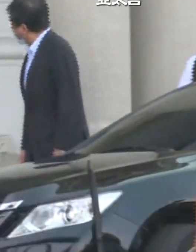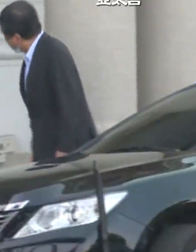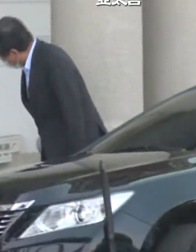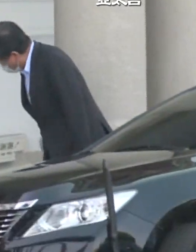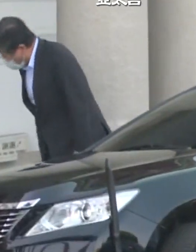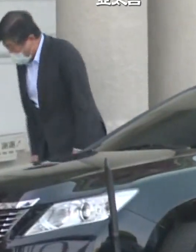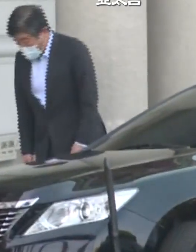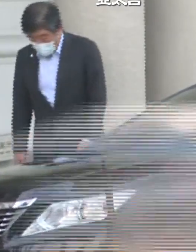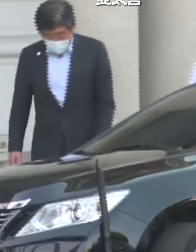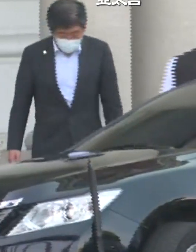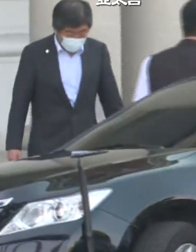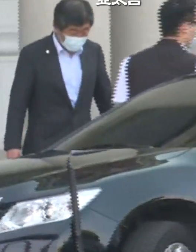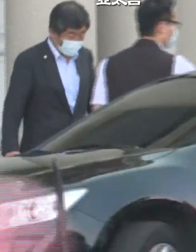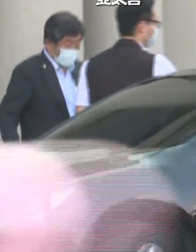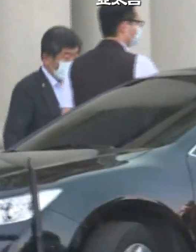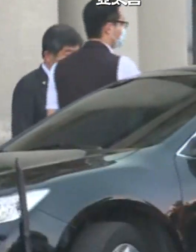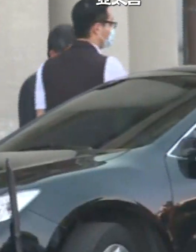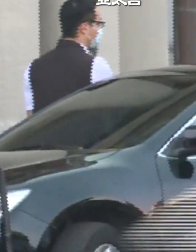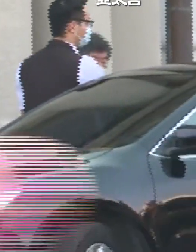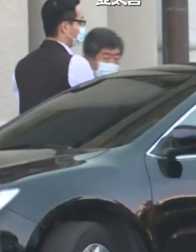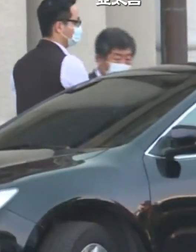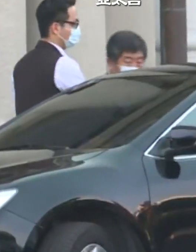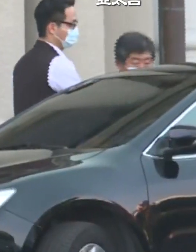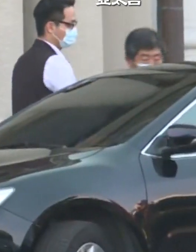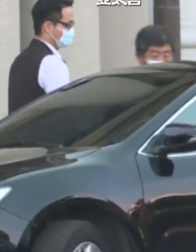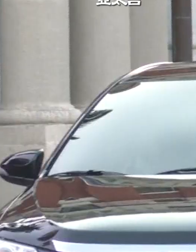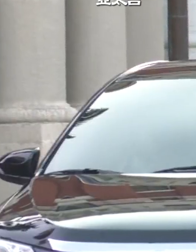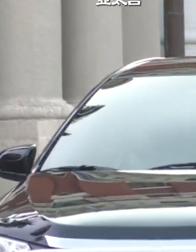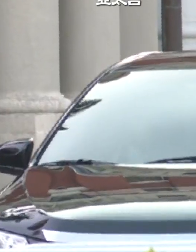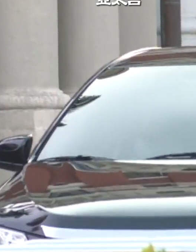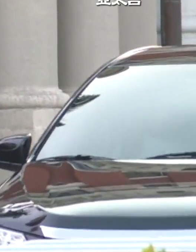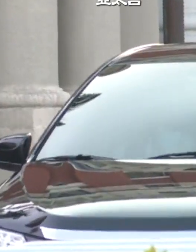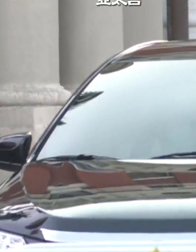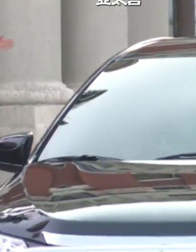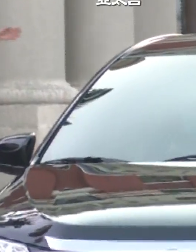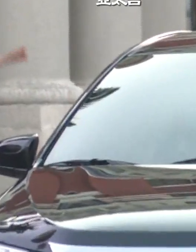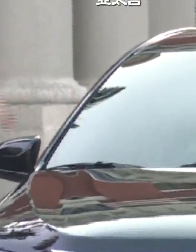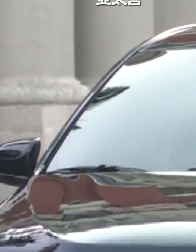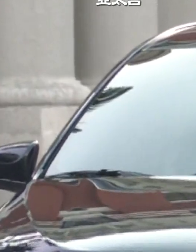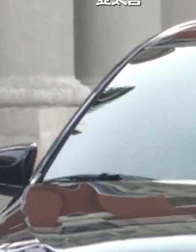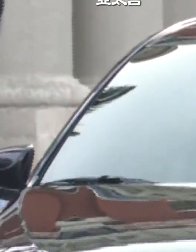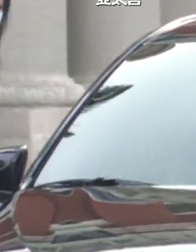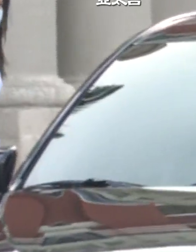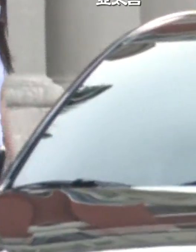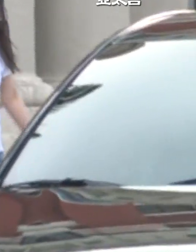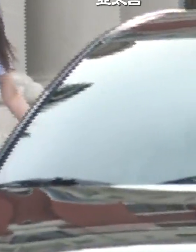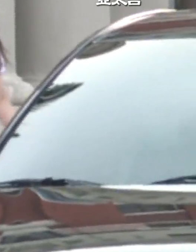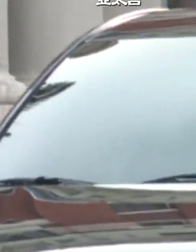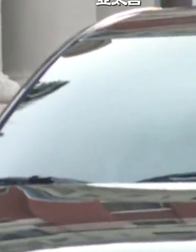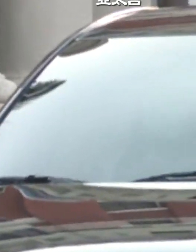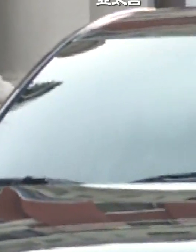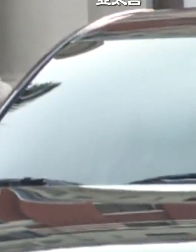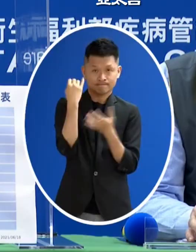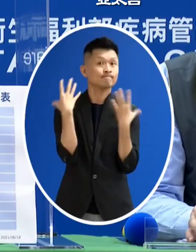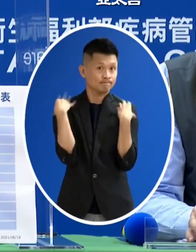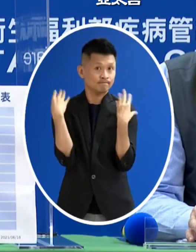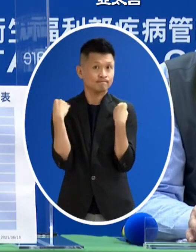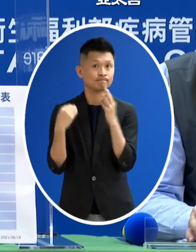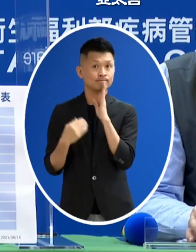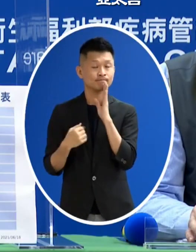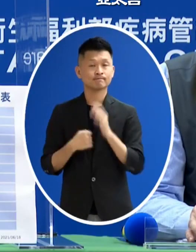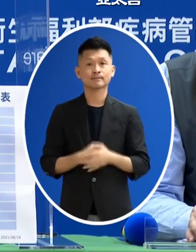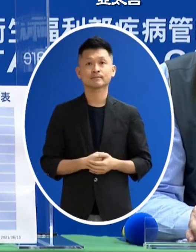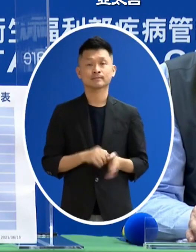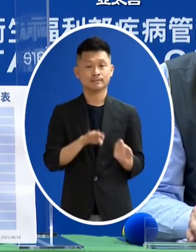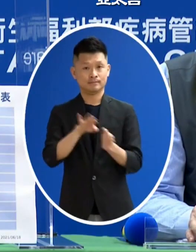间共同的合作，以买到疫苗为最高原则。陈时中也说明，民间团体企业要采购疫苗，需要向